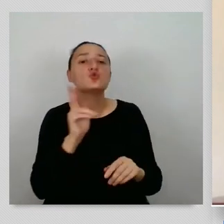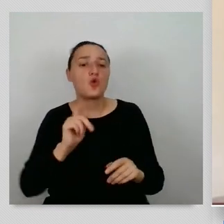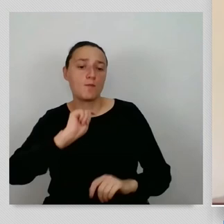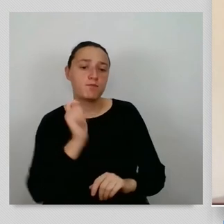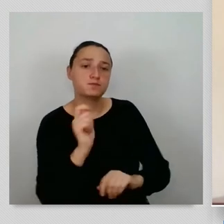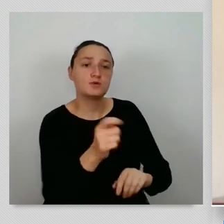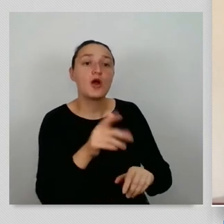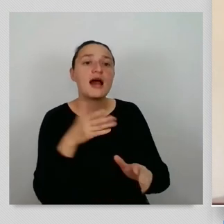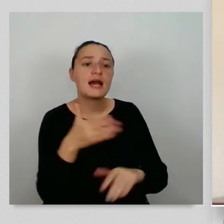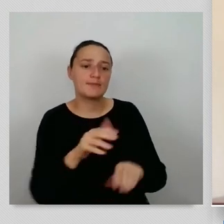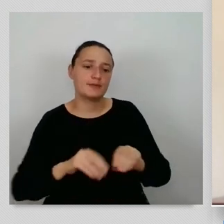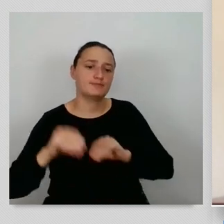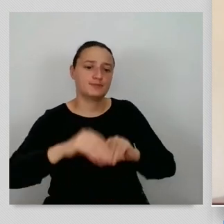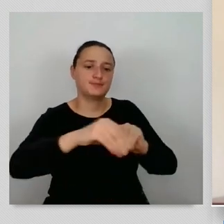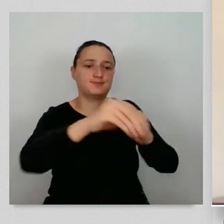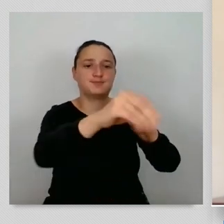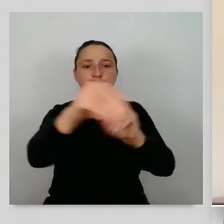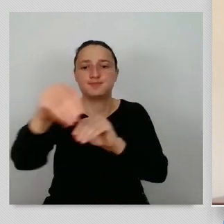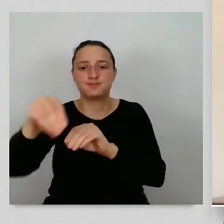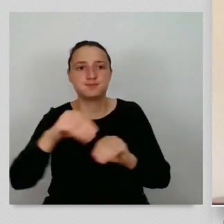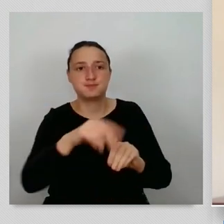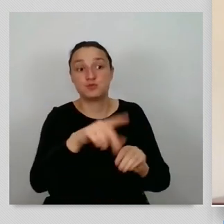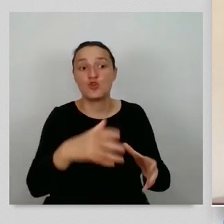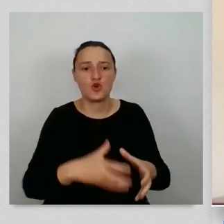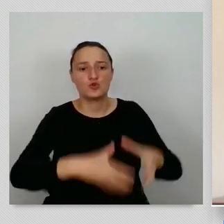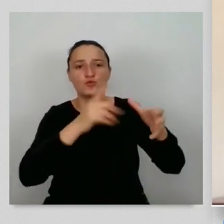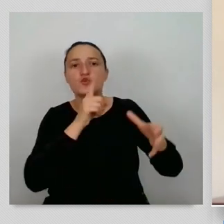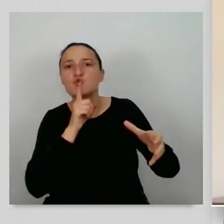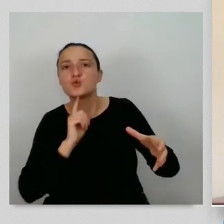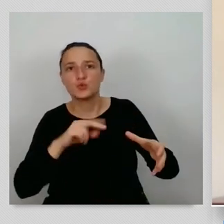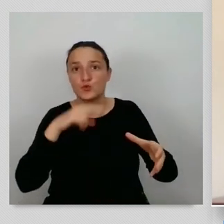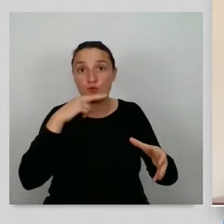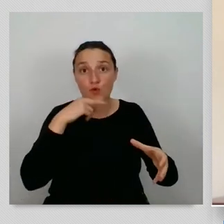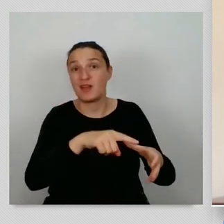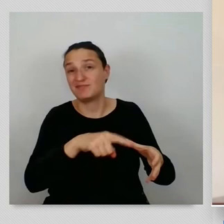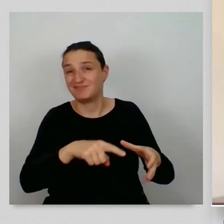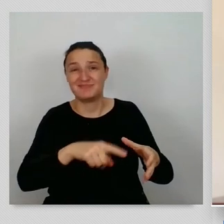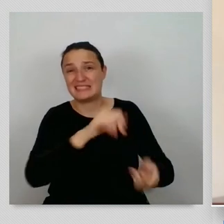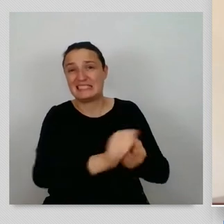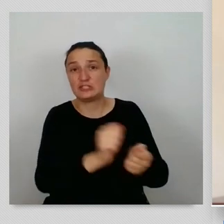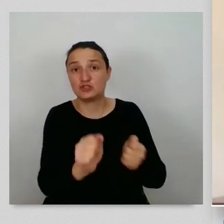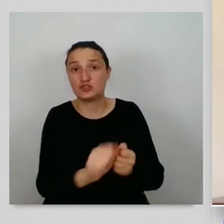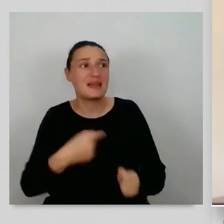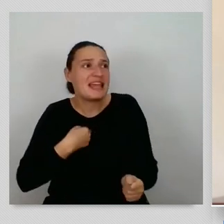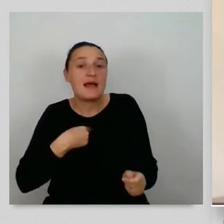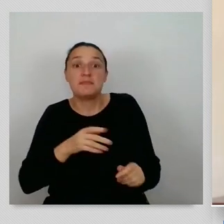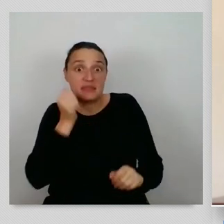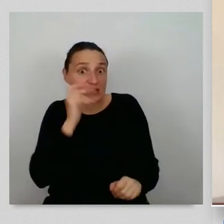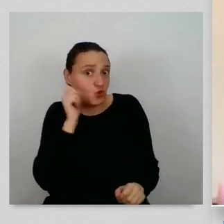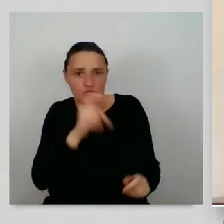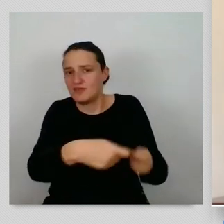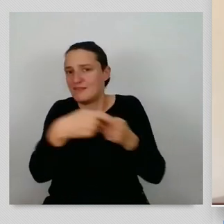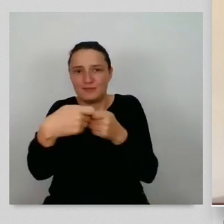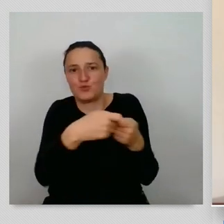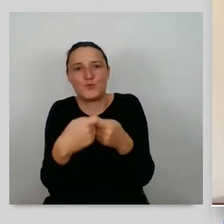To nie jest moje jakby środowisko, nie współpracuję z nimi, ale być może, że zawsze trzeba, jeżeli postawiamy sobie jakiś cel,